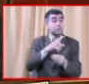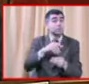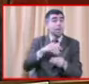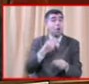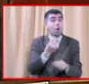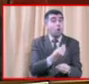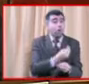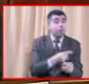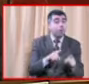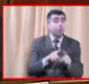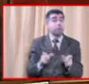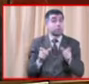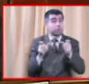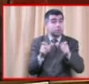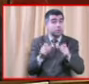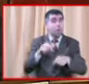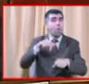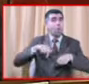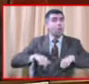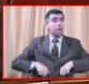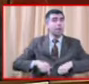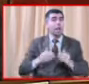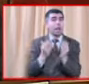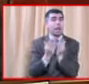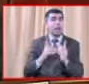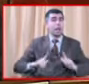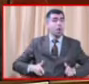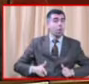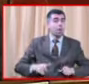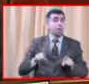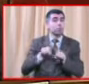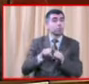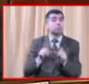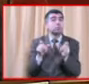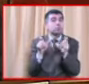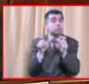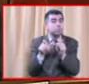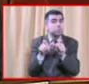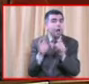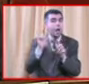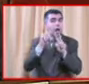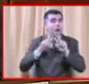بمجهودات كبيرة في مواجهة العنف وكل سلوكات العنف داخل الفضاءات التعليمية،